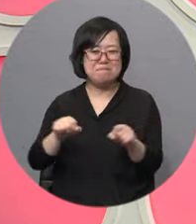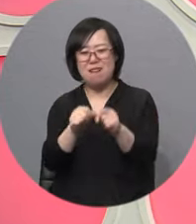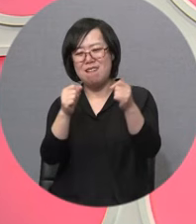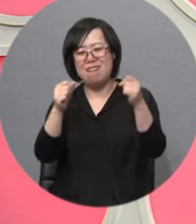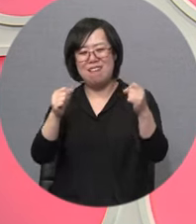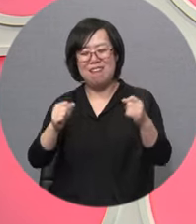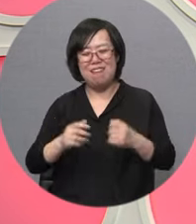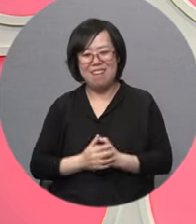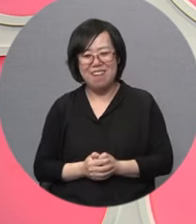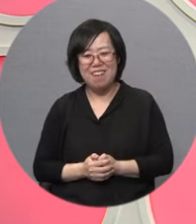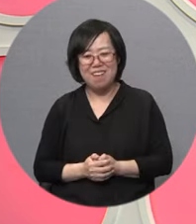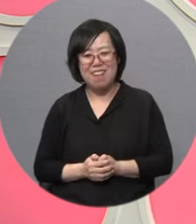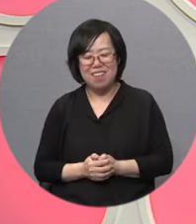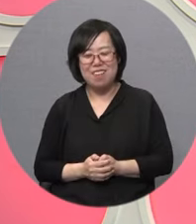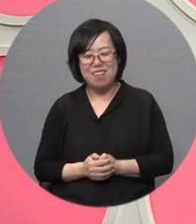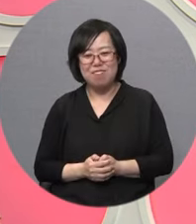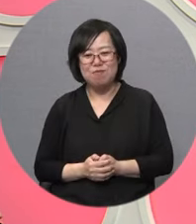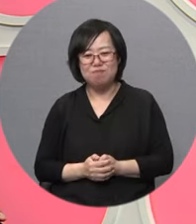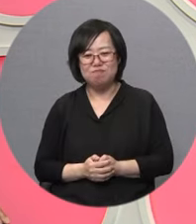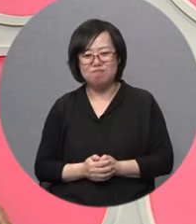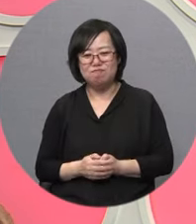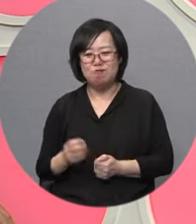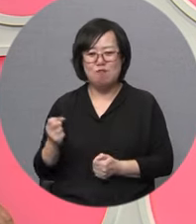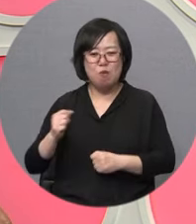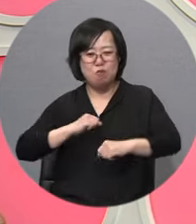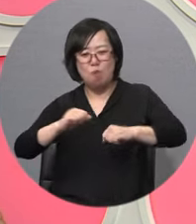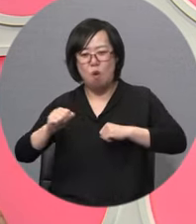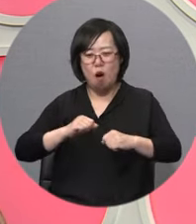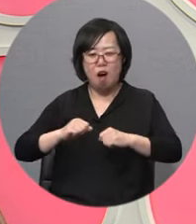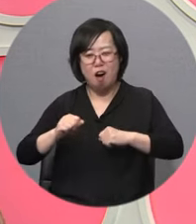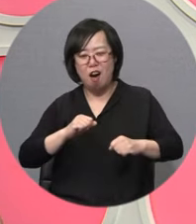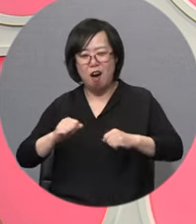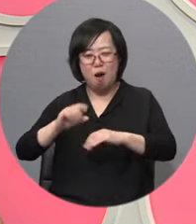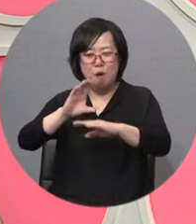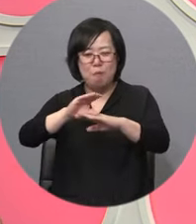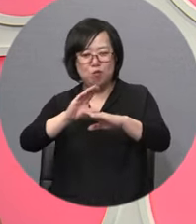제2 제3 제4 전성기가 돌아오셔가지고 네네. 아 너무 너무 보기 좋습니다.